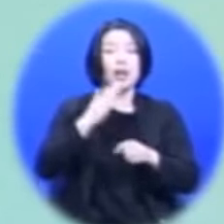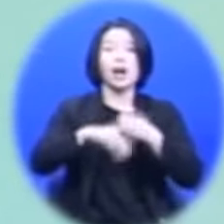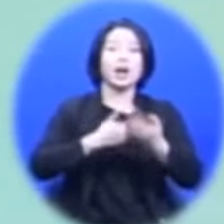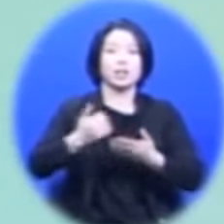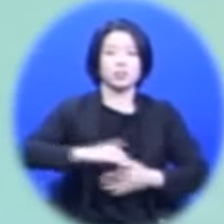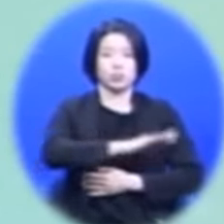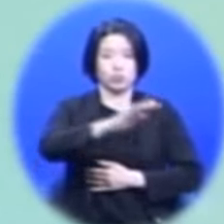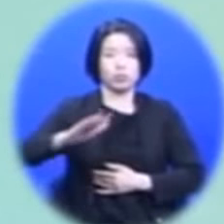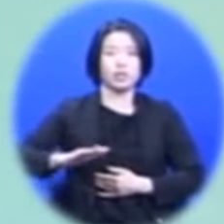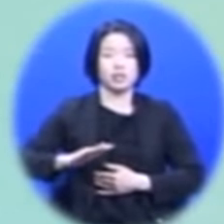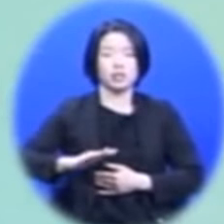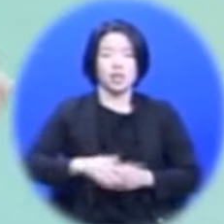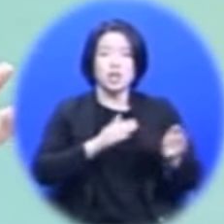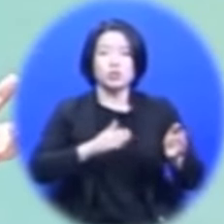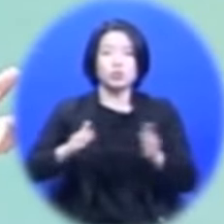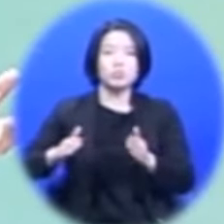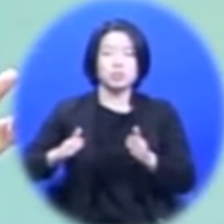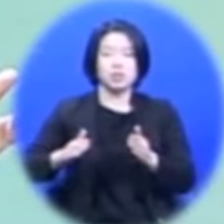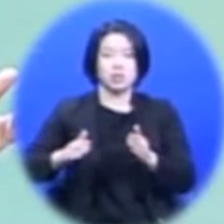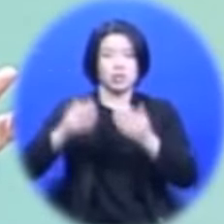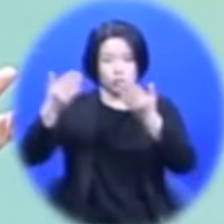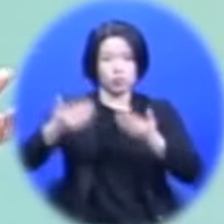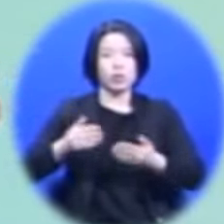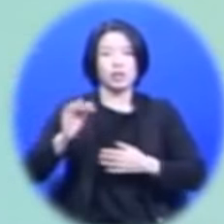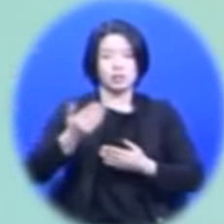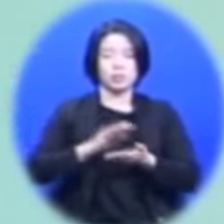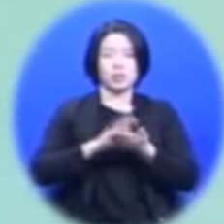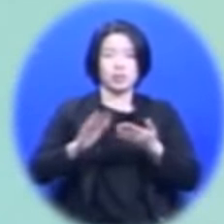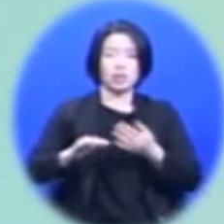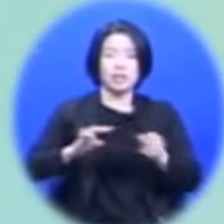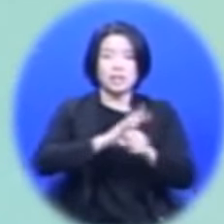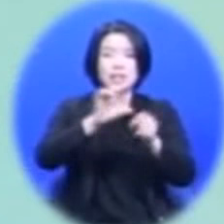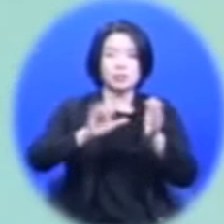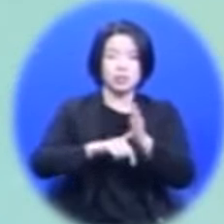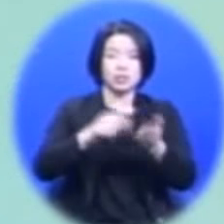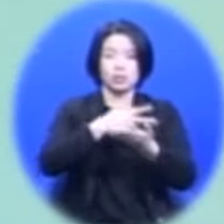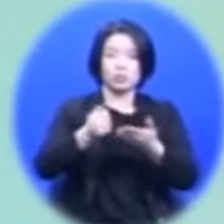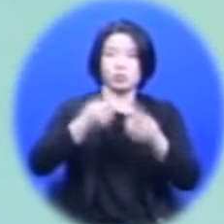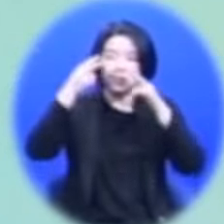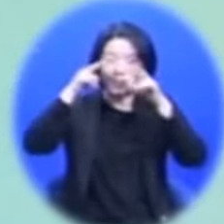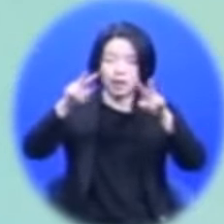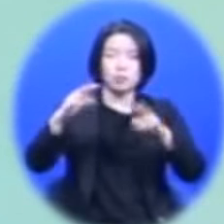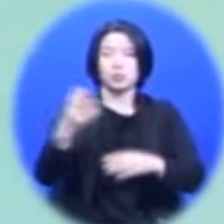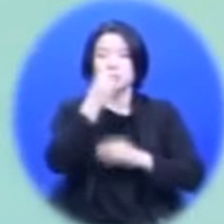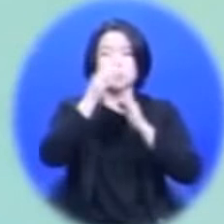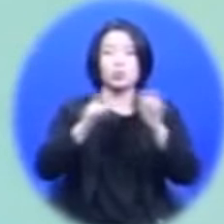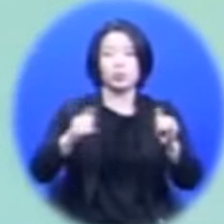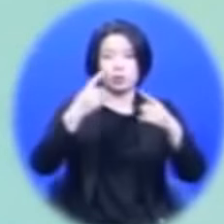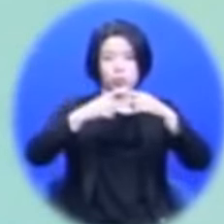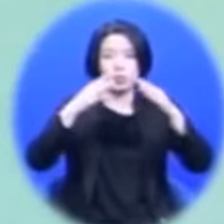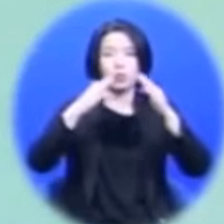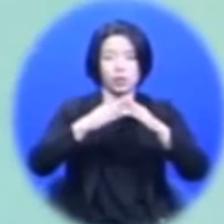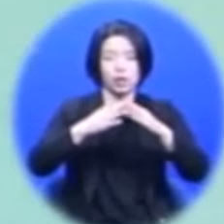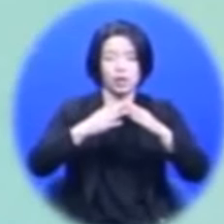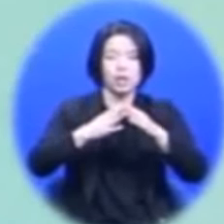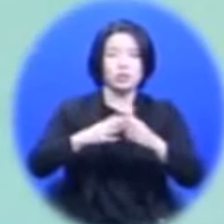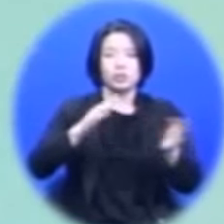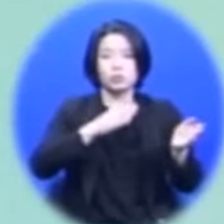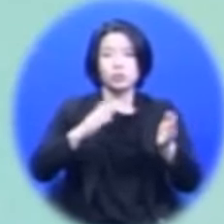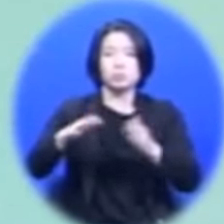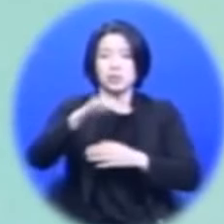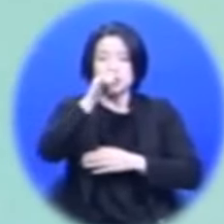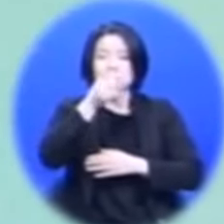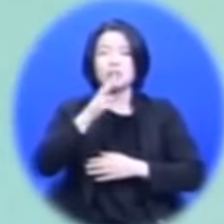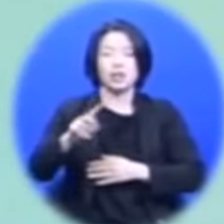하나님은 우리를 준비시키셔야 됩니다. 24시간 주님을 바라보는 성도로, 교회로 준비시키셔야 이